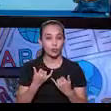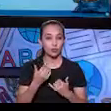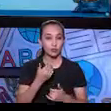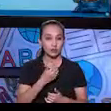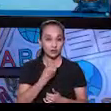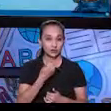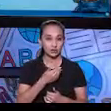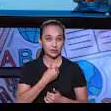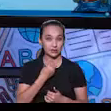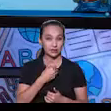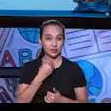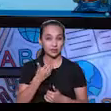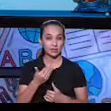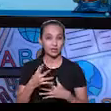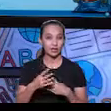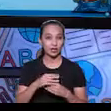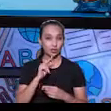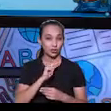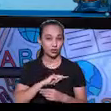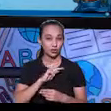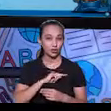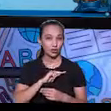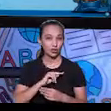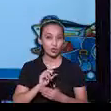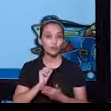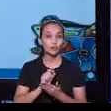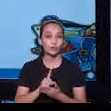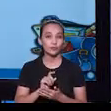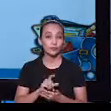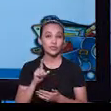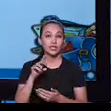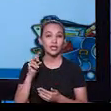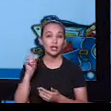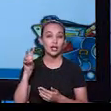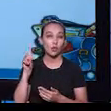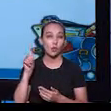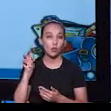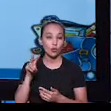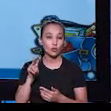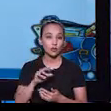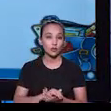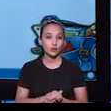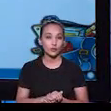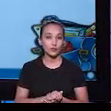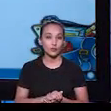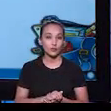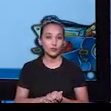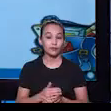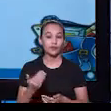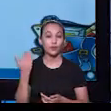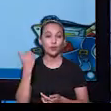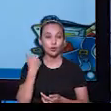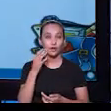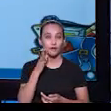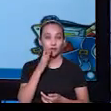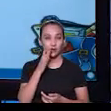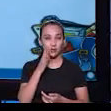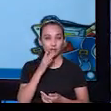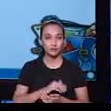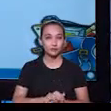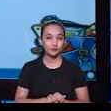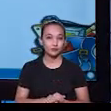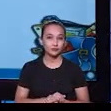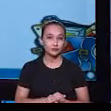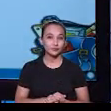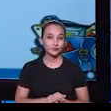я хотела бы вам с вами проработать небольшое задание. Глаголы. Глаголы «филляр» прошедшего времени.